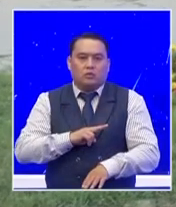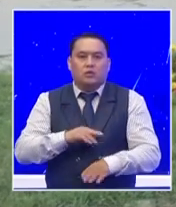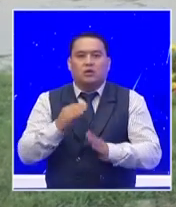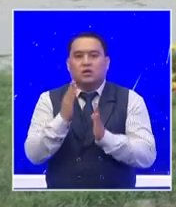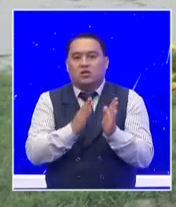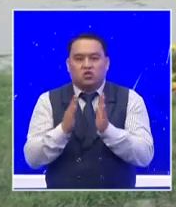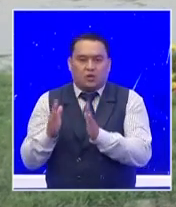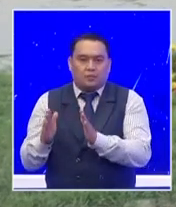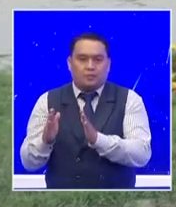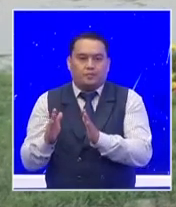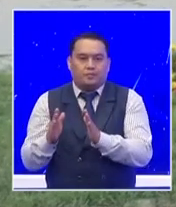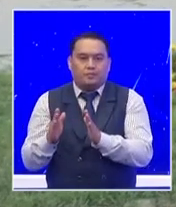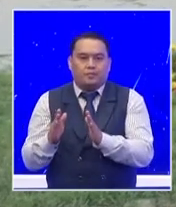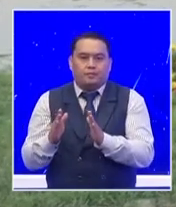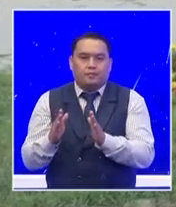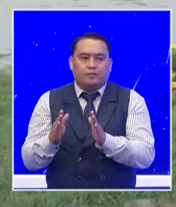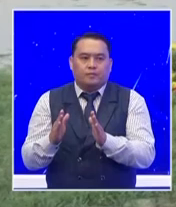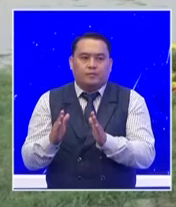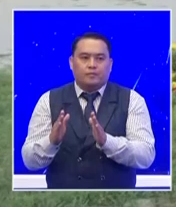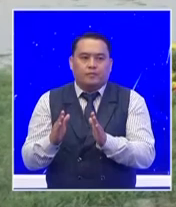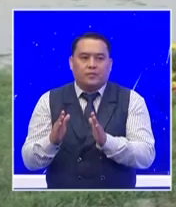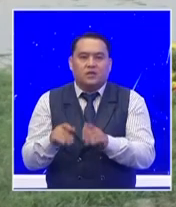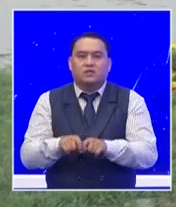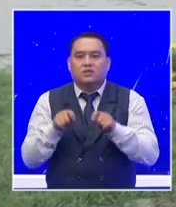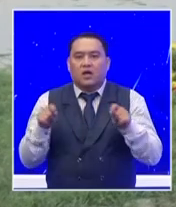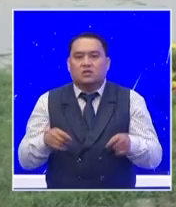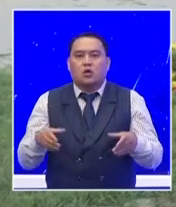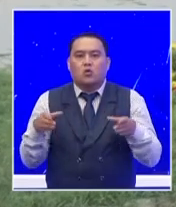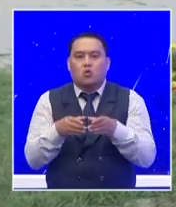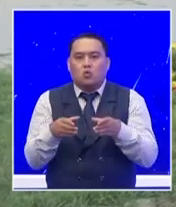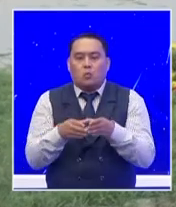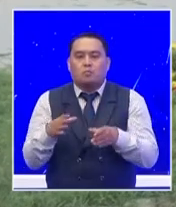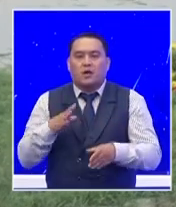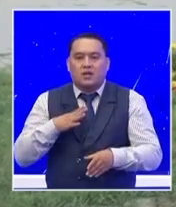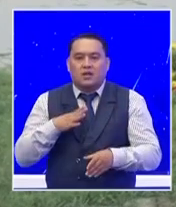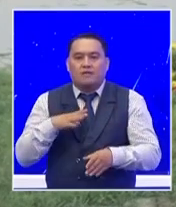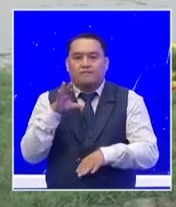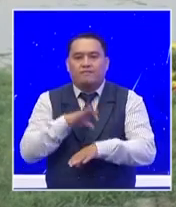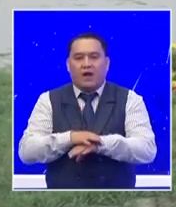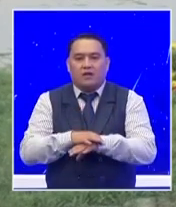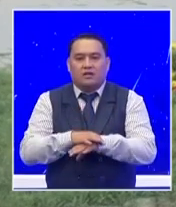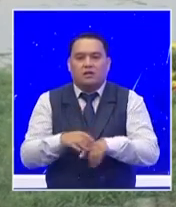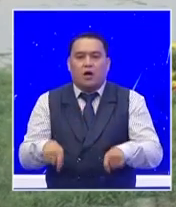режимам. При создании мобильных групп был выявлен факт